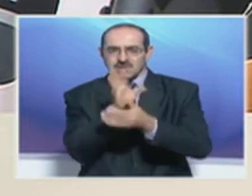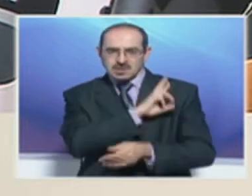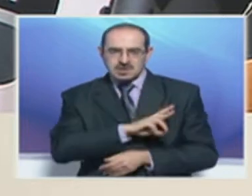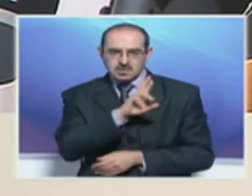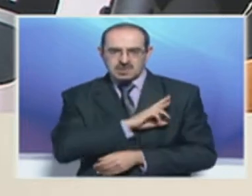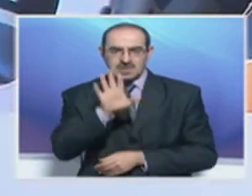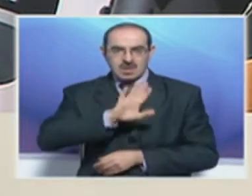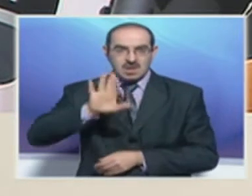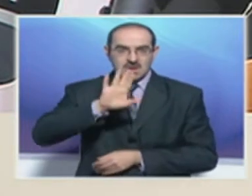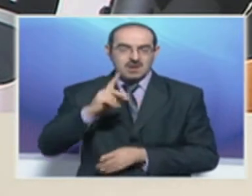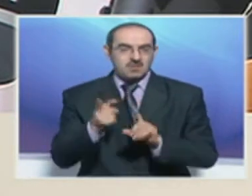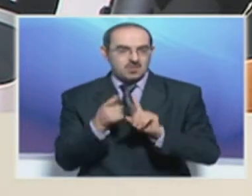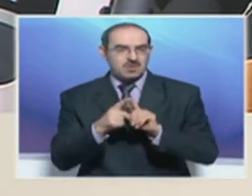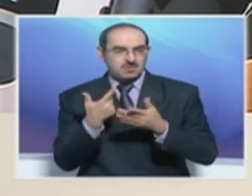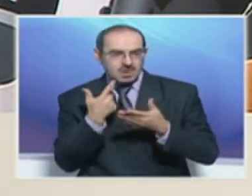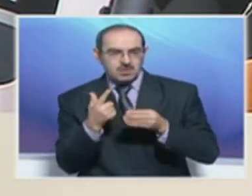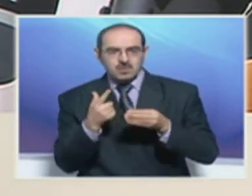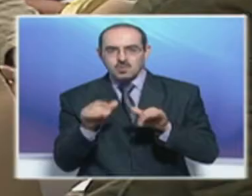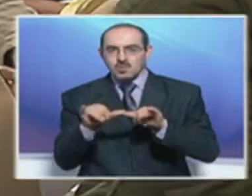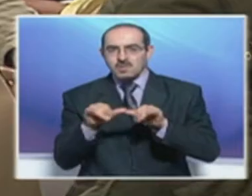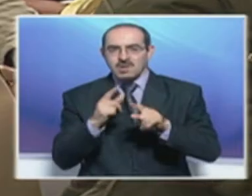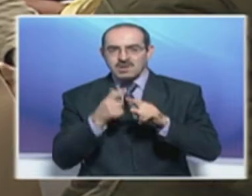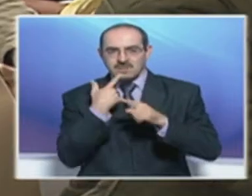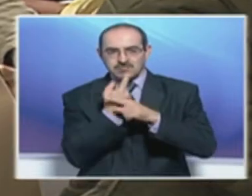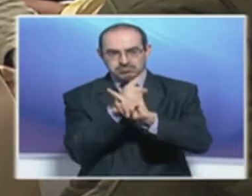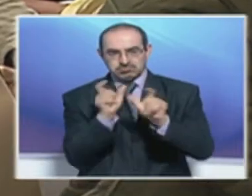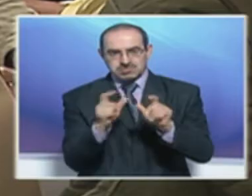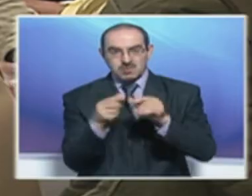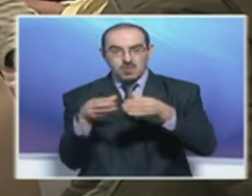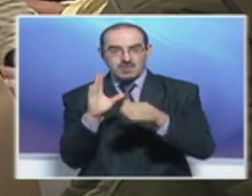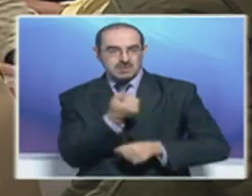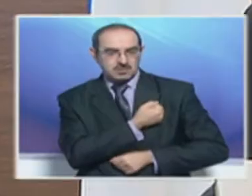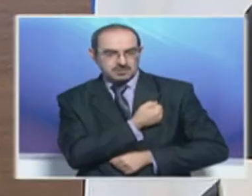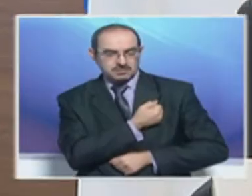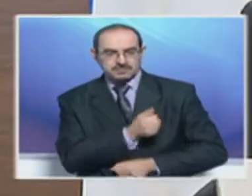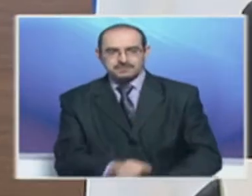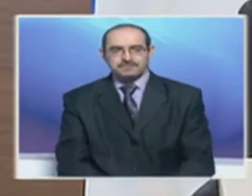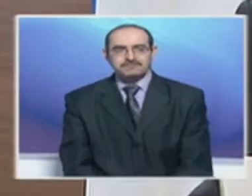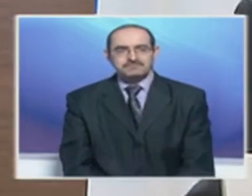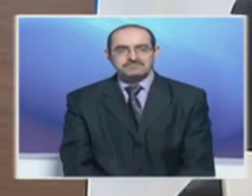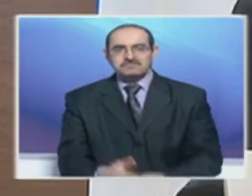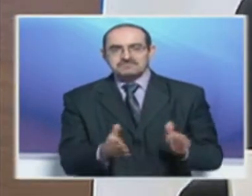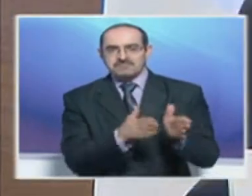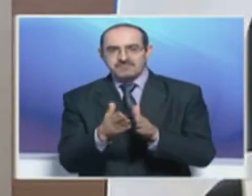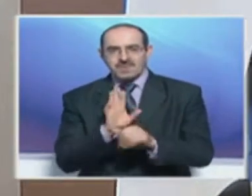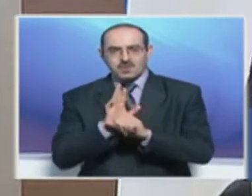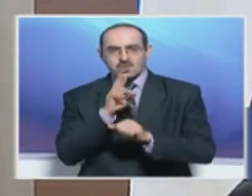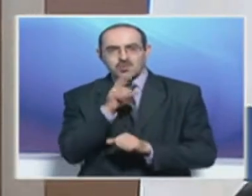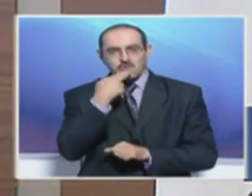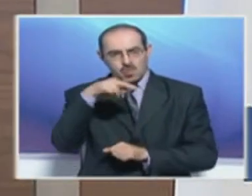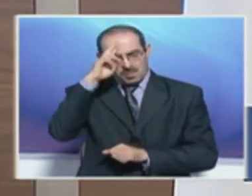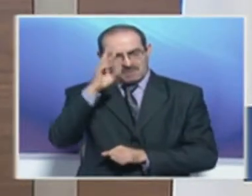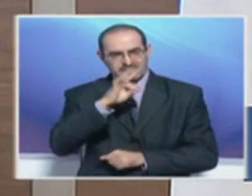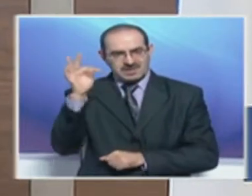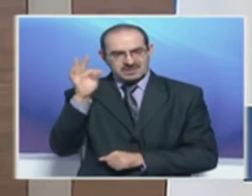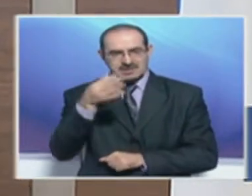pays, notamment comment faire face à la menace terroriste. Nos travaux d'aujourd'hui nous ont permis de faire le point sur